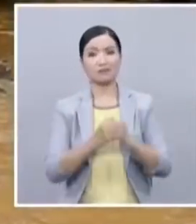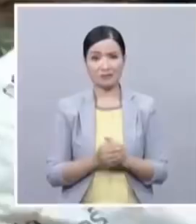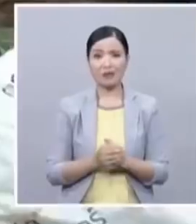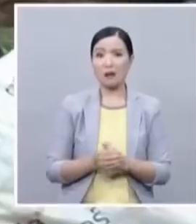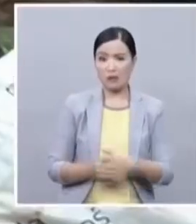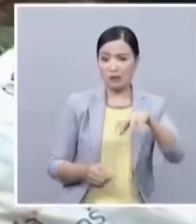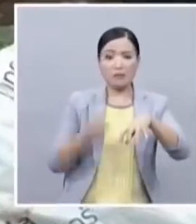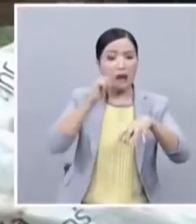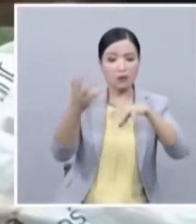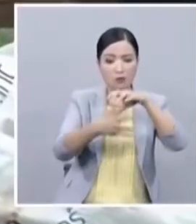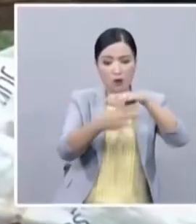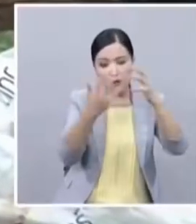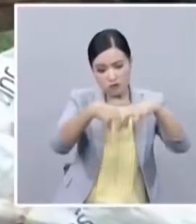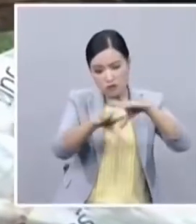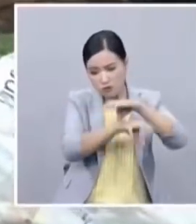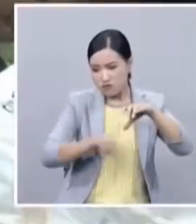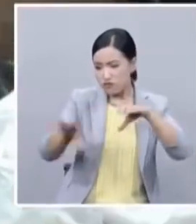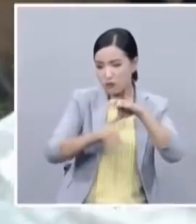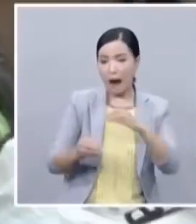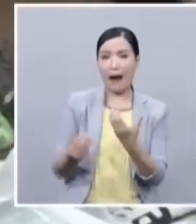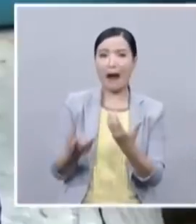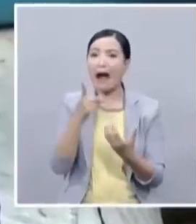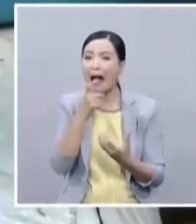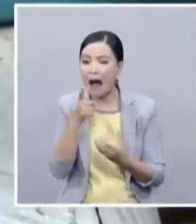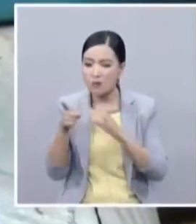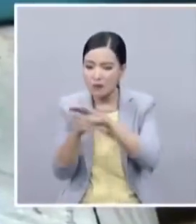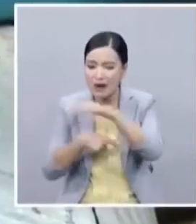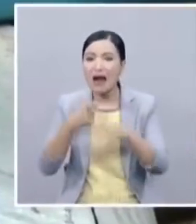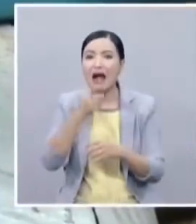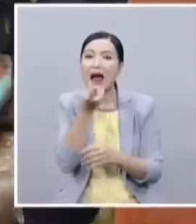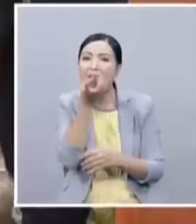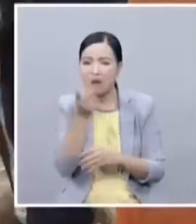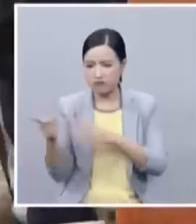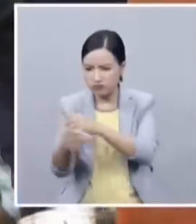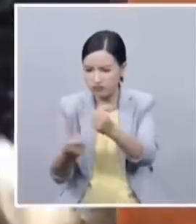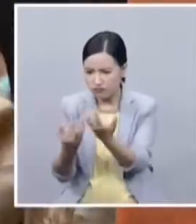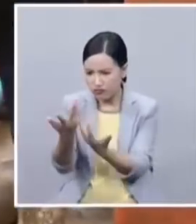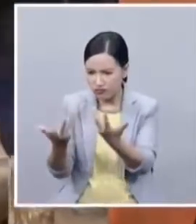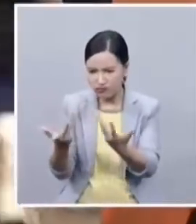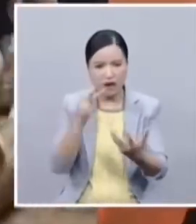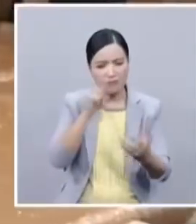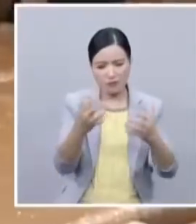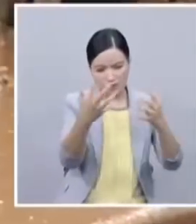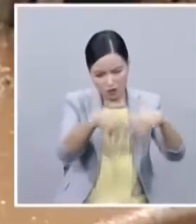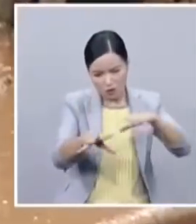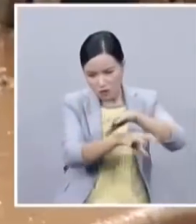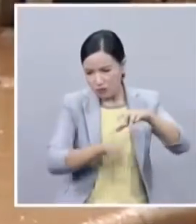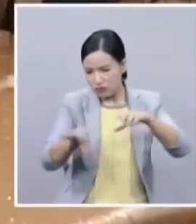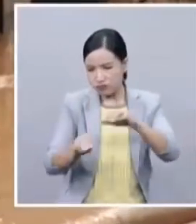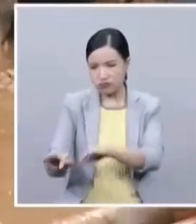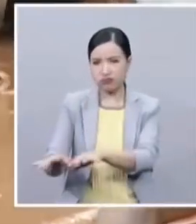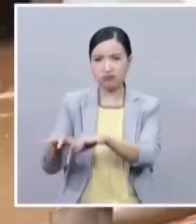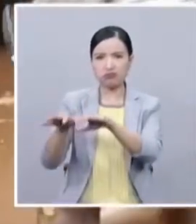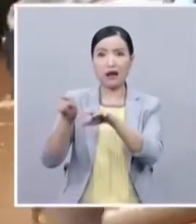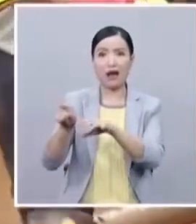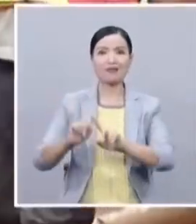ให้เป็นแก้มลิงรองรับระบายน้ำที่ออกจากถ้ำรัฐบาลก็จะเข้าไปดูแลนะครับตอนนี้ก็สำรวจไปแล้วนะครับก็เห็น